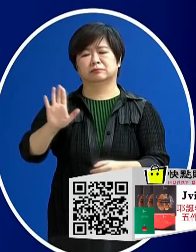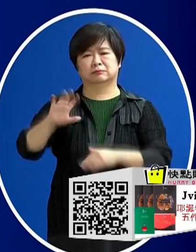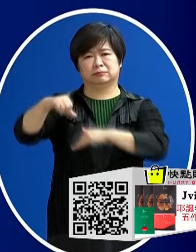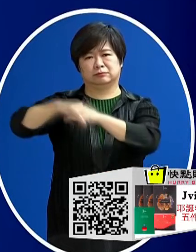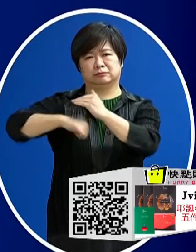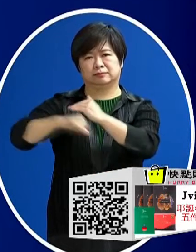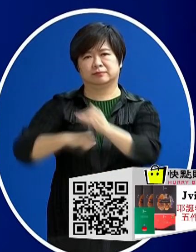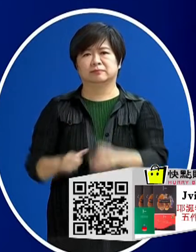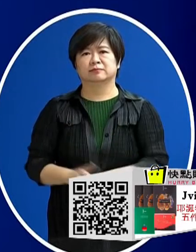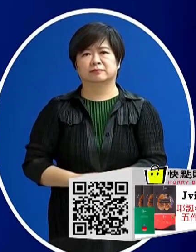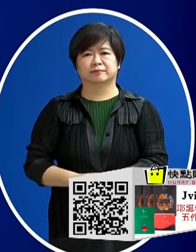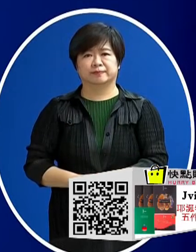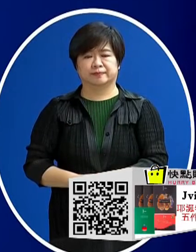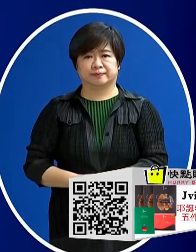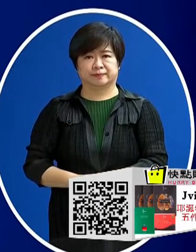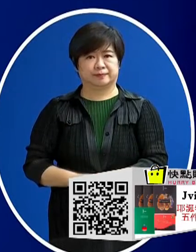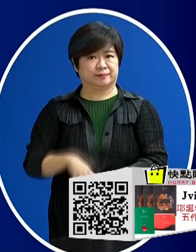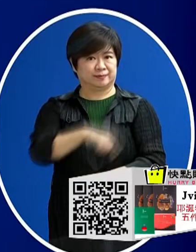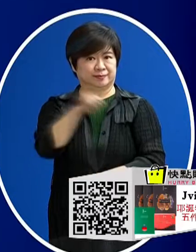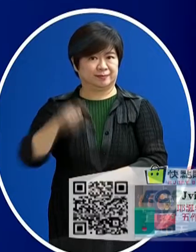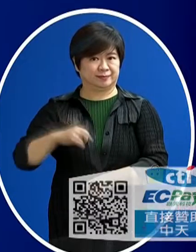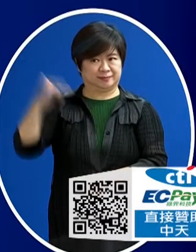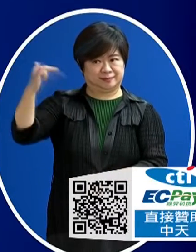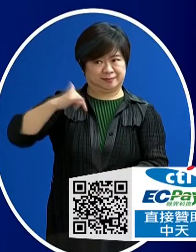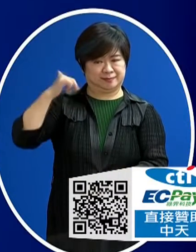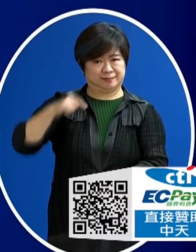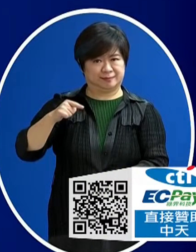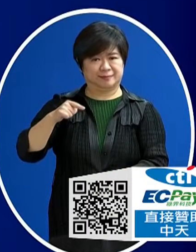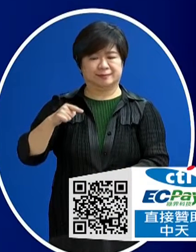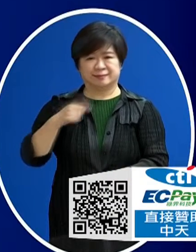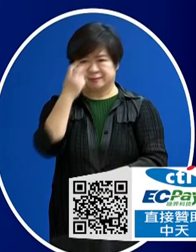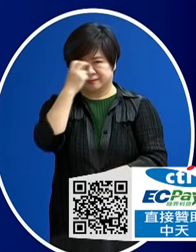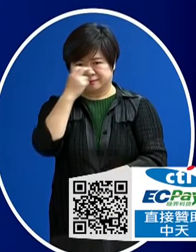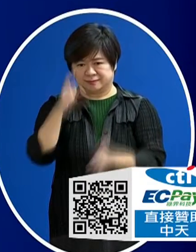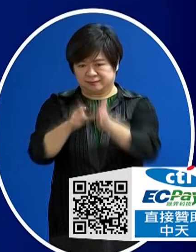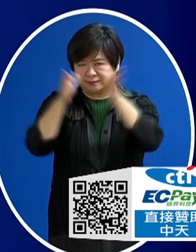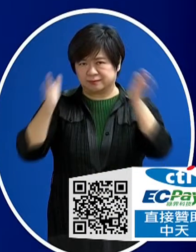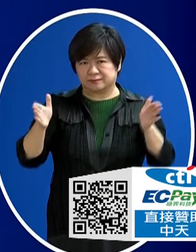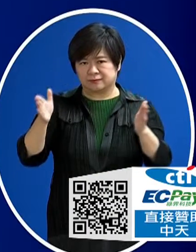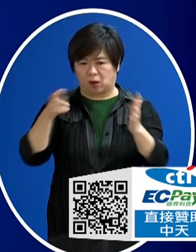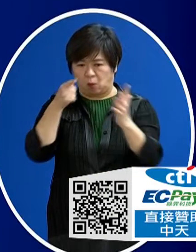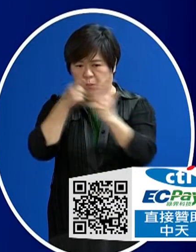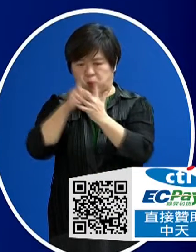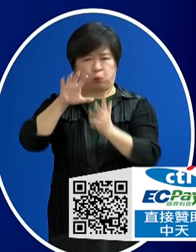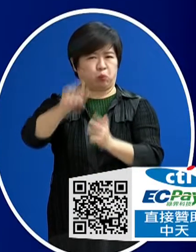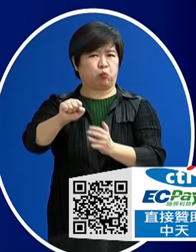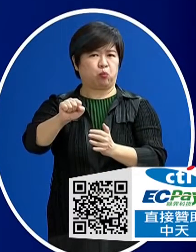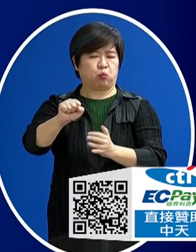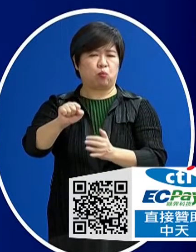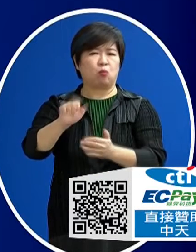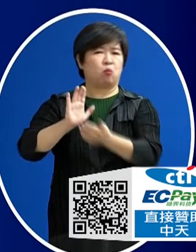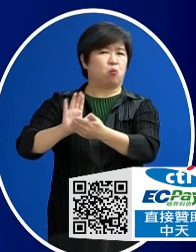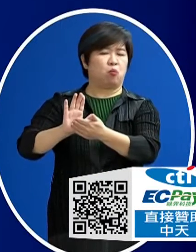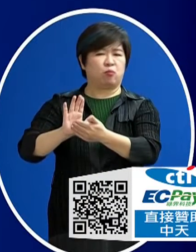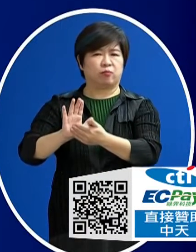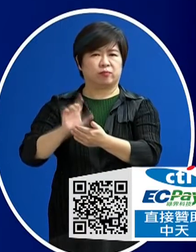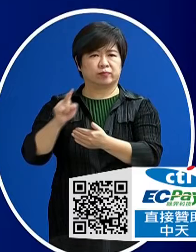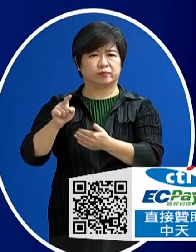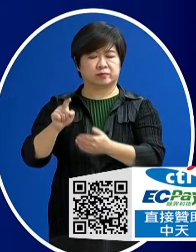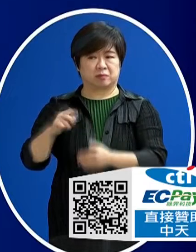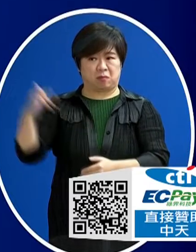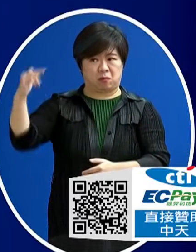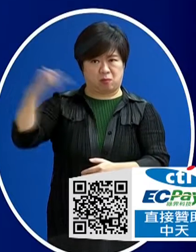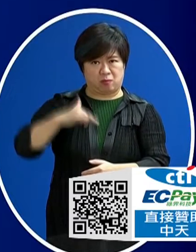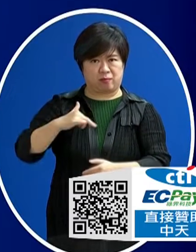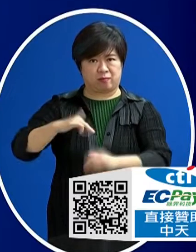出到我们台湾，不过都是在这个边境或者是在检疫期间被我们拦截到的，其中在这个入